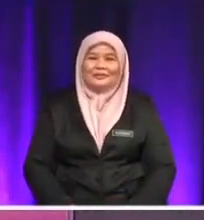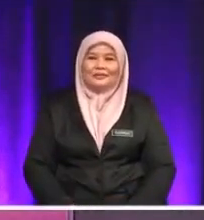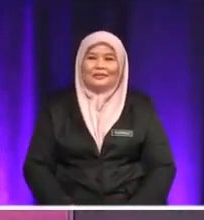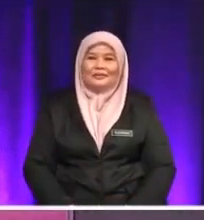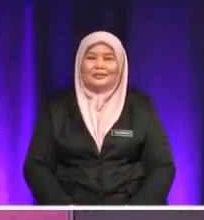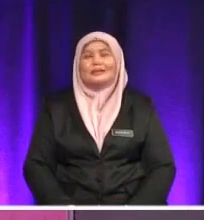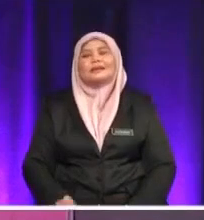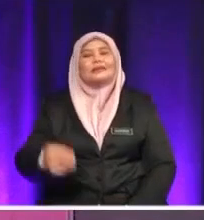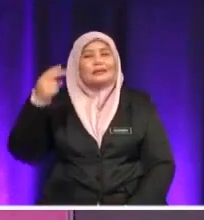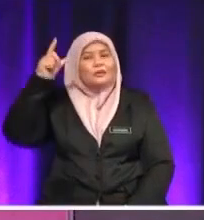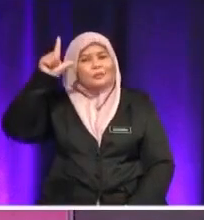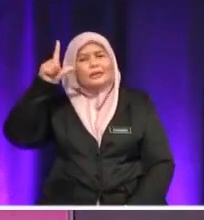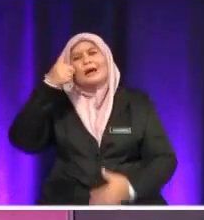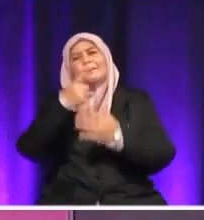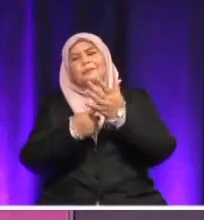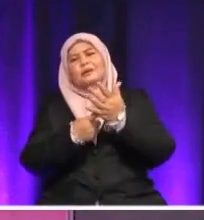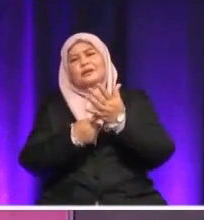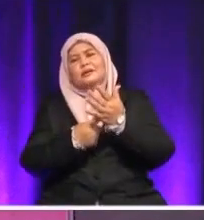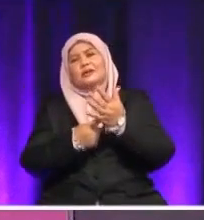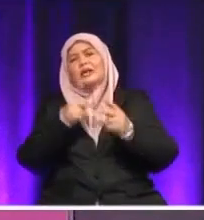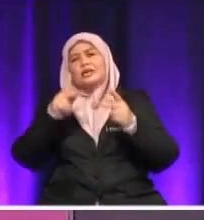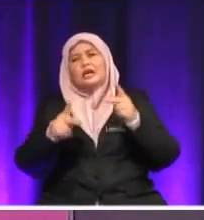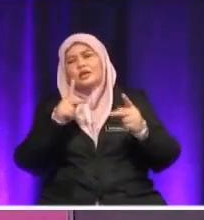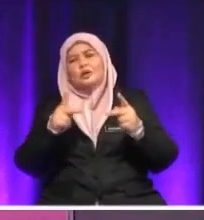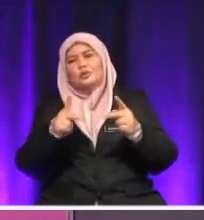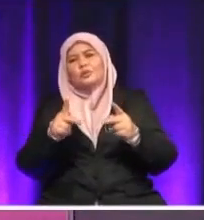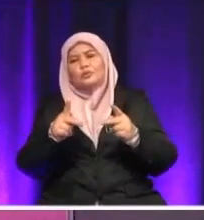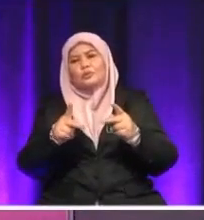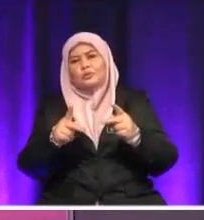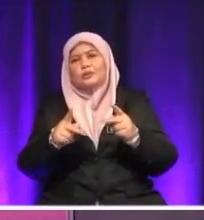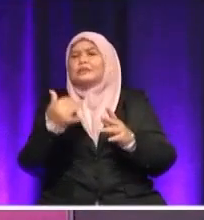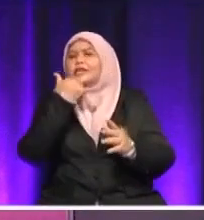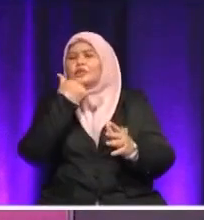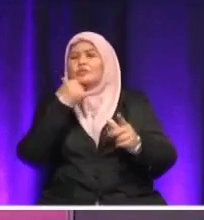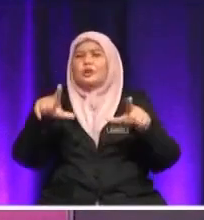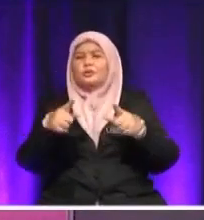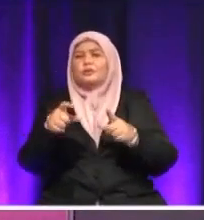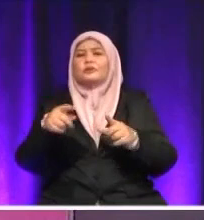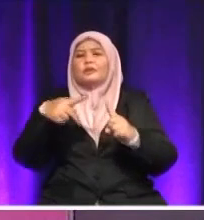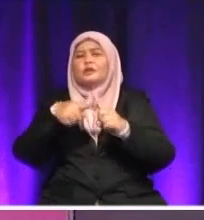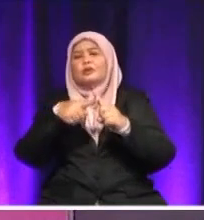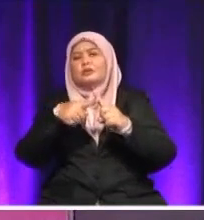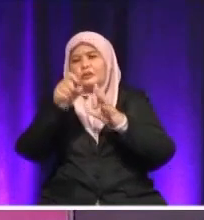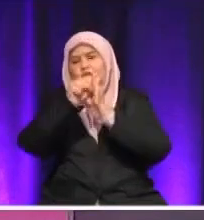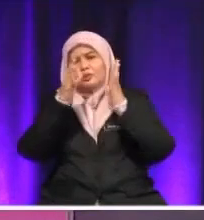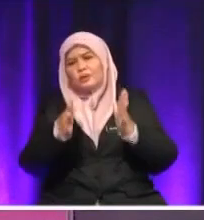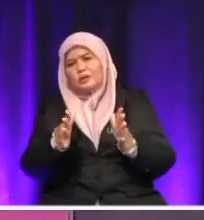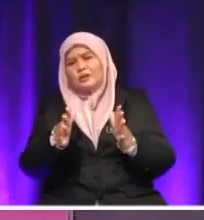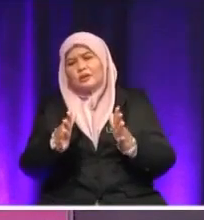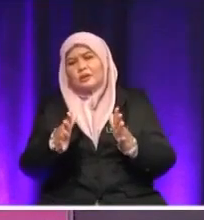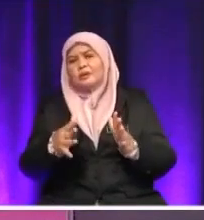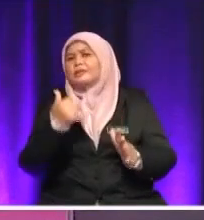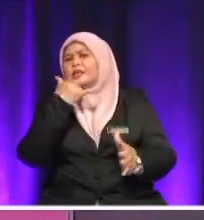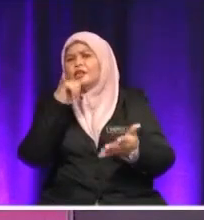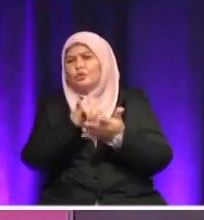Okay. Hakim, apa kata? Katakanlah kalau kesalahan itu berlaku dan dilakukan oleh seseorang. Okay. Dan kesalahan itu